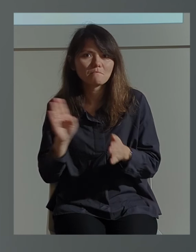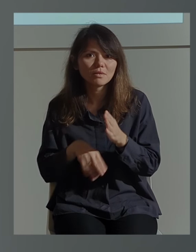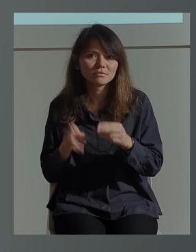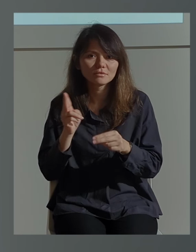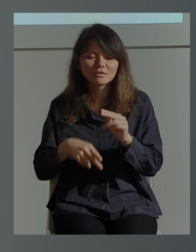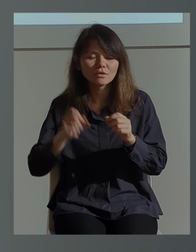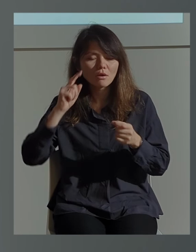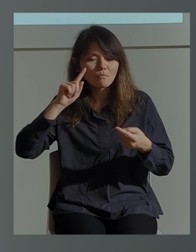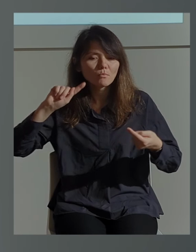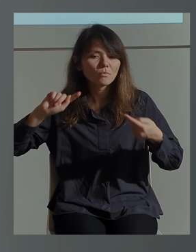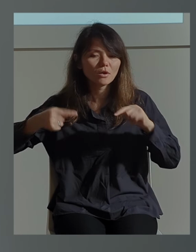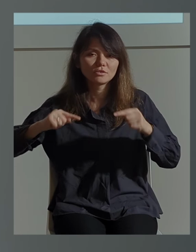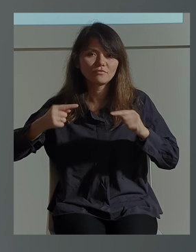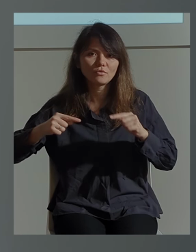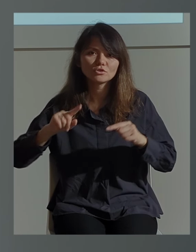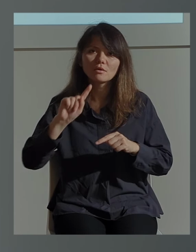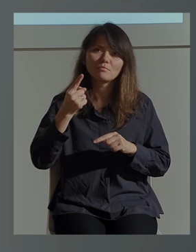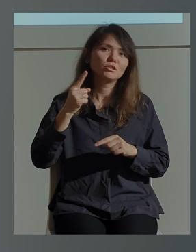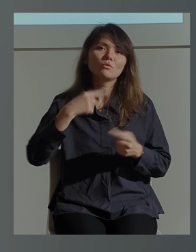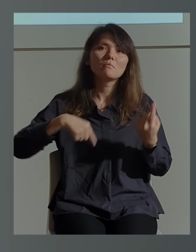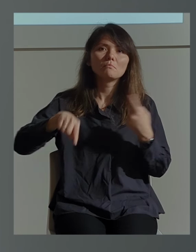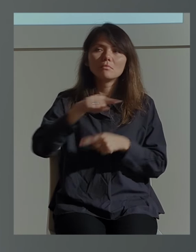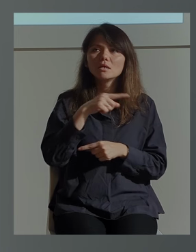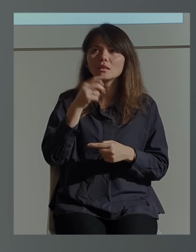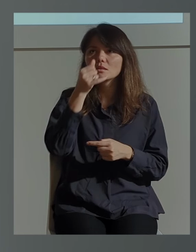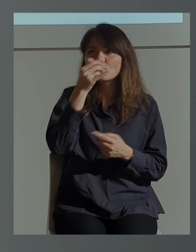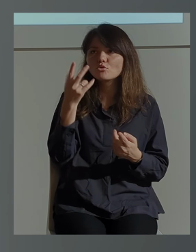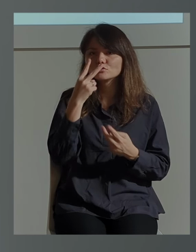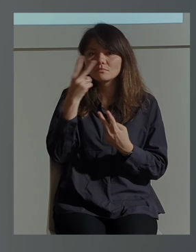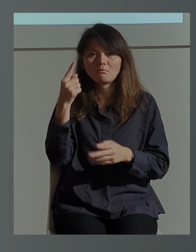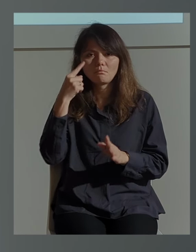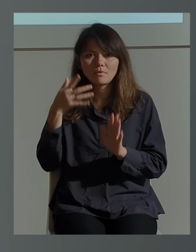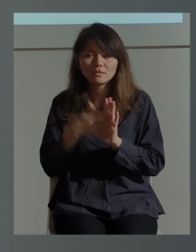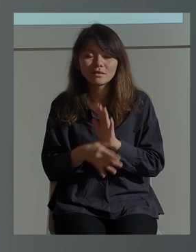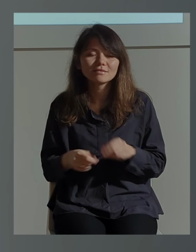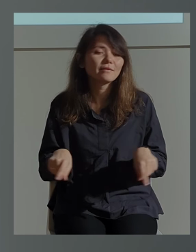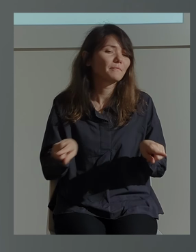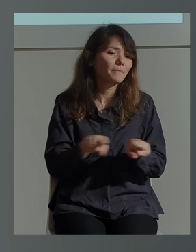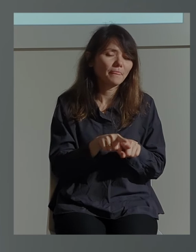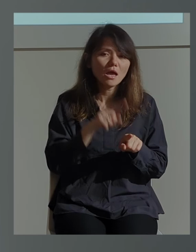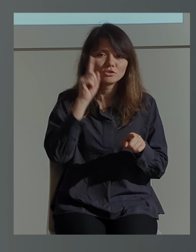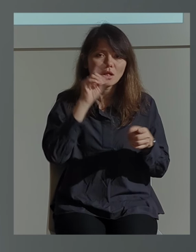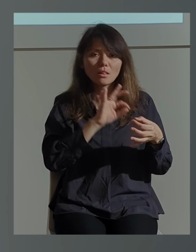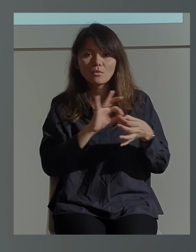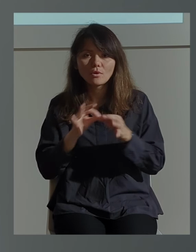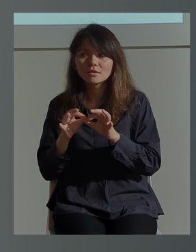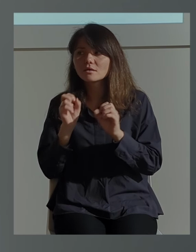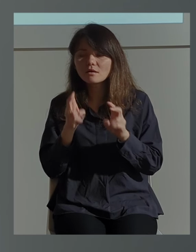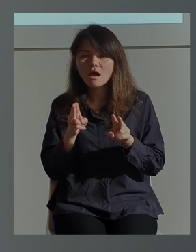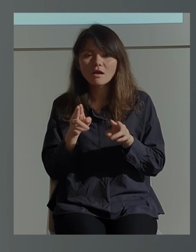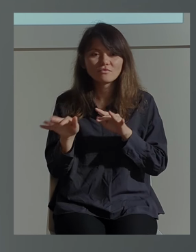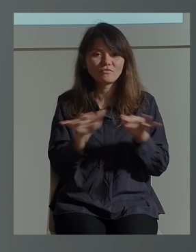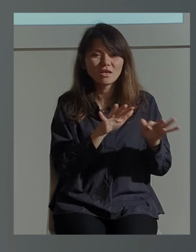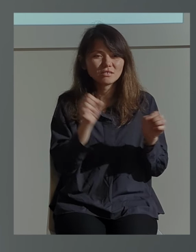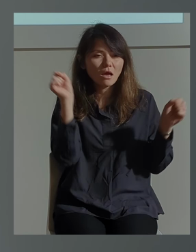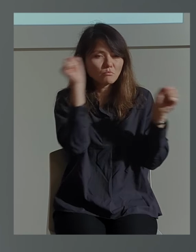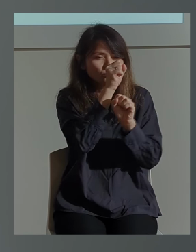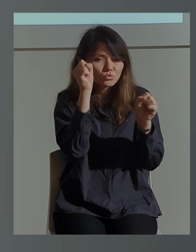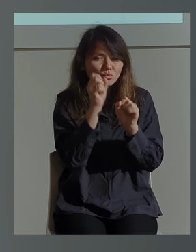противоположное просто потому что мы нем понять и т таже самая логика то есть да мы видим как Твори абсурд